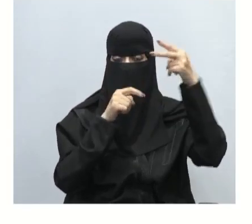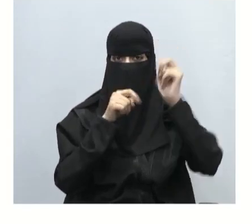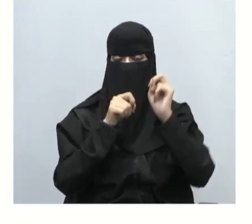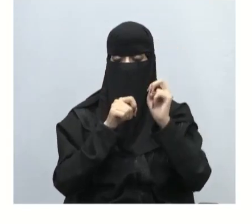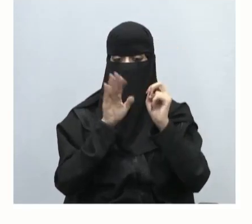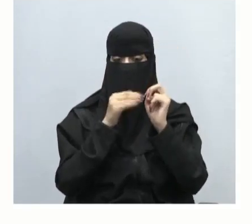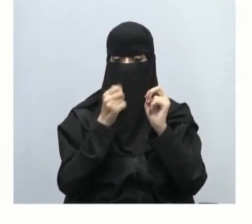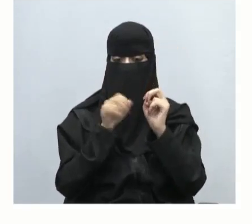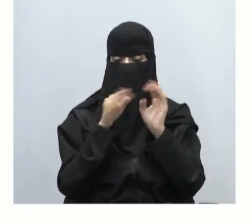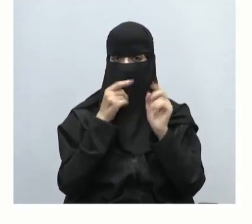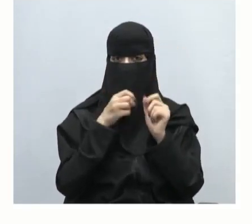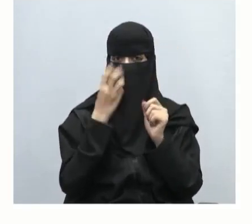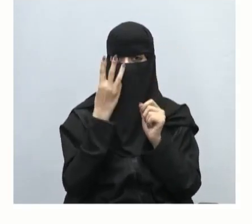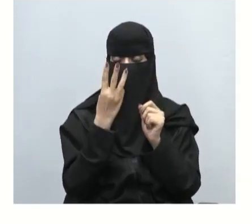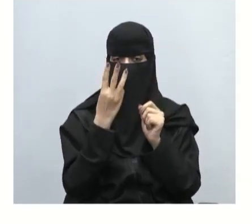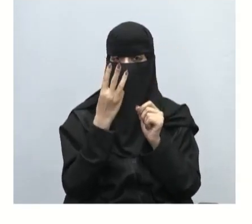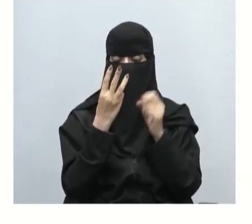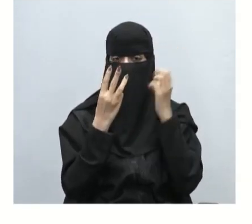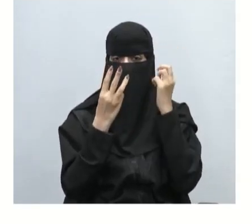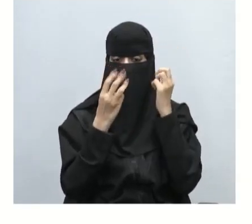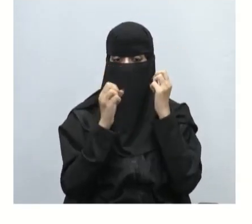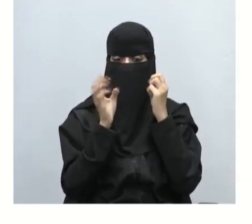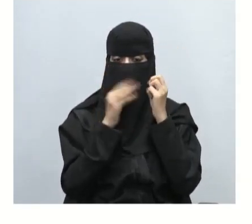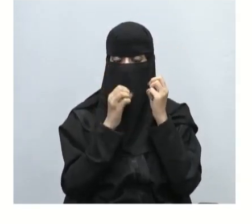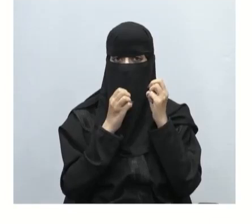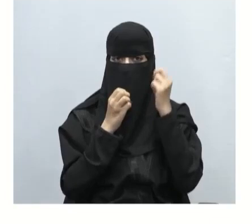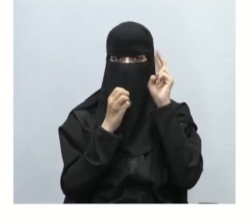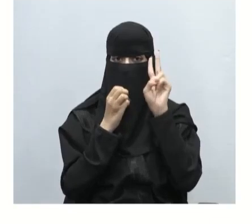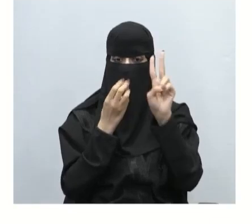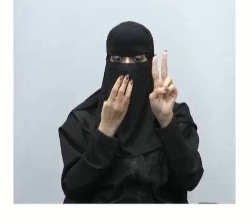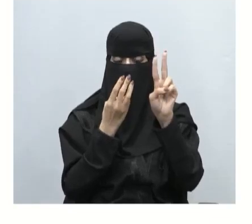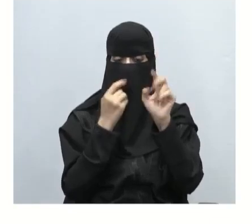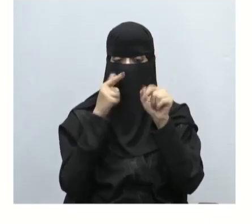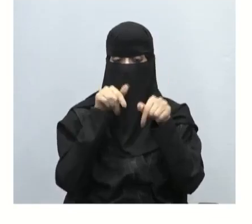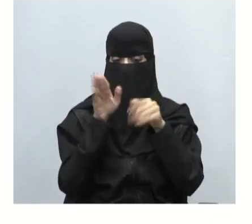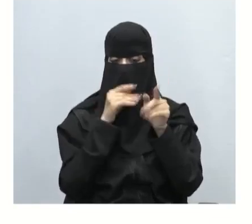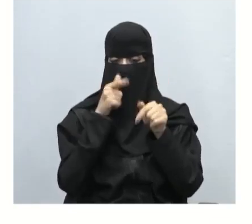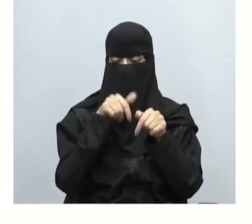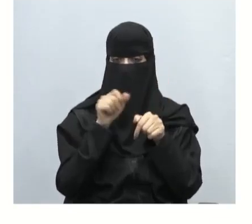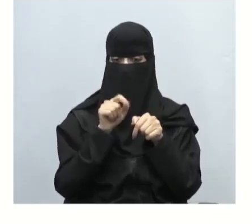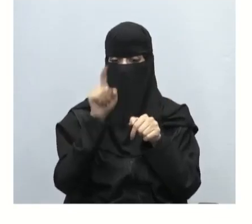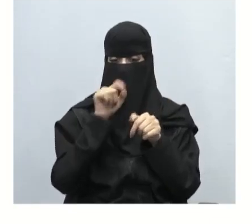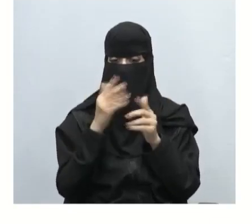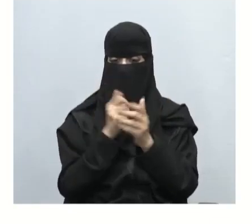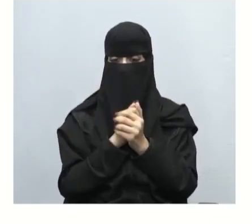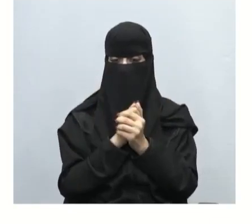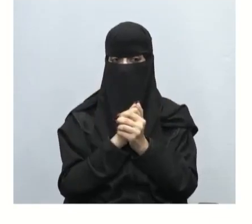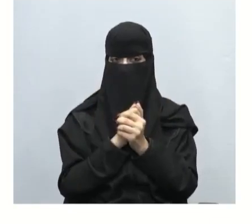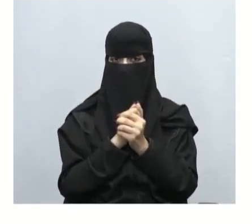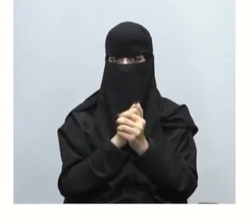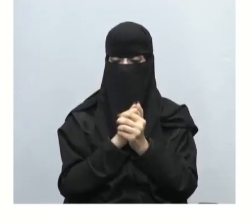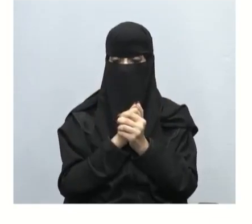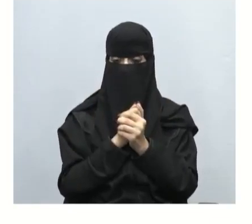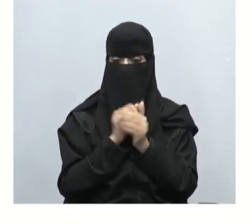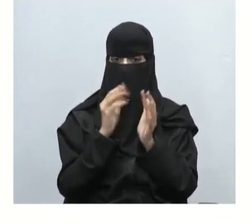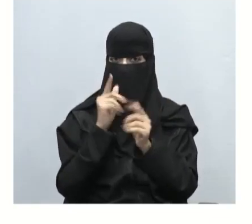ث تربيع هل هو البديل ا صفر ام ب 12 ام ج 18 ام د